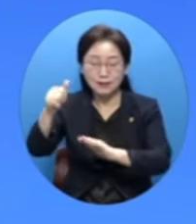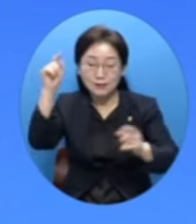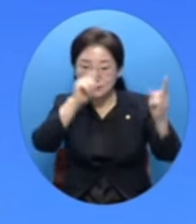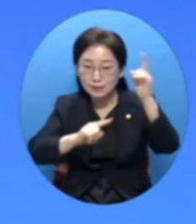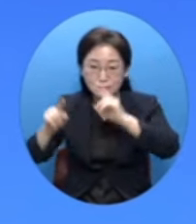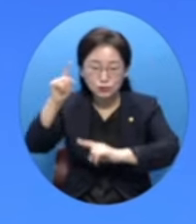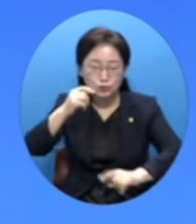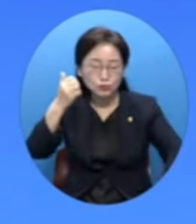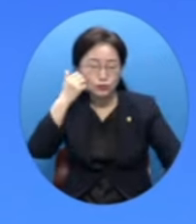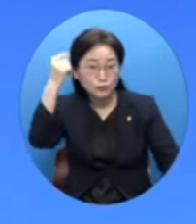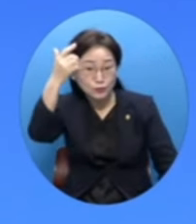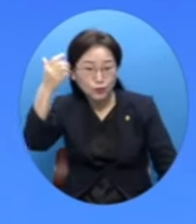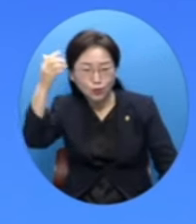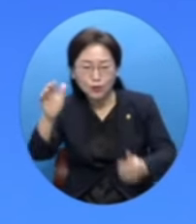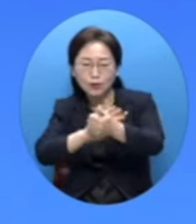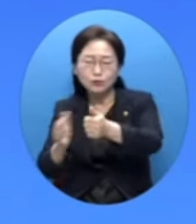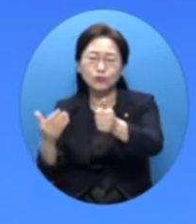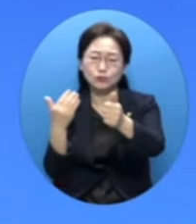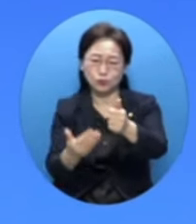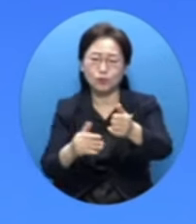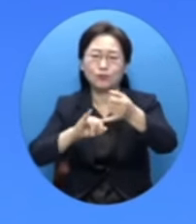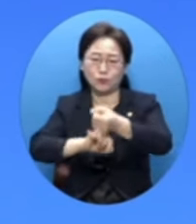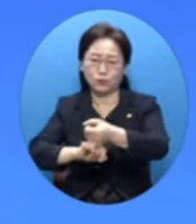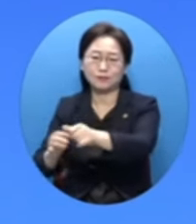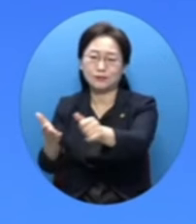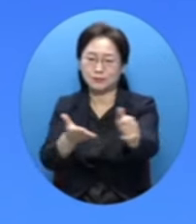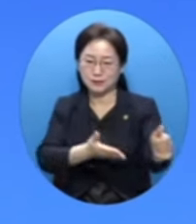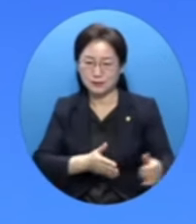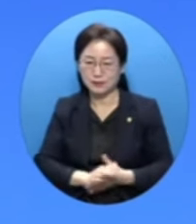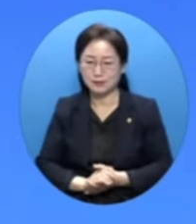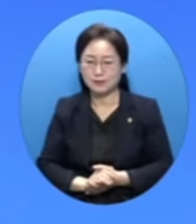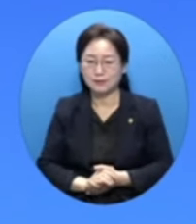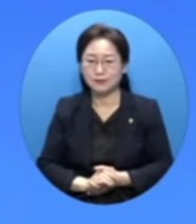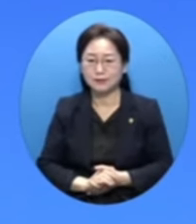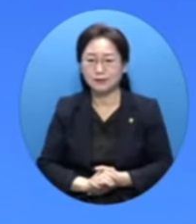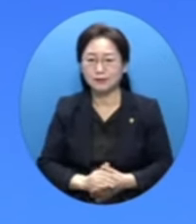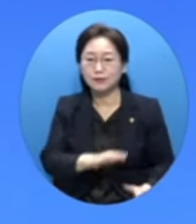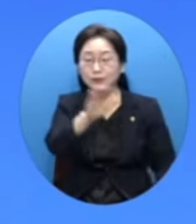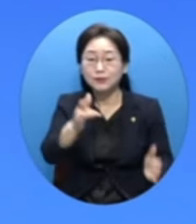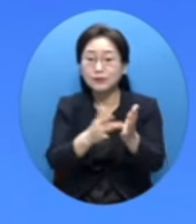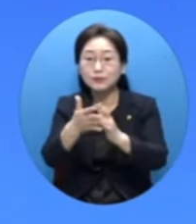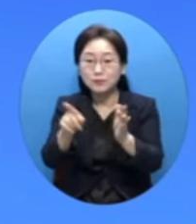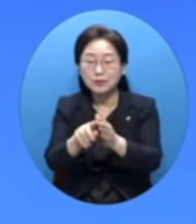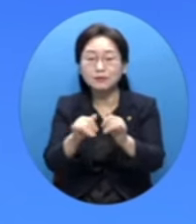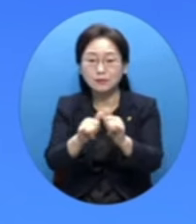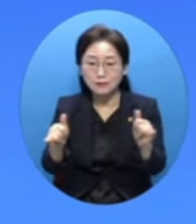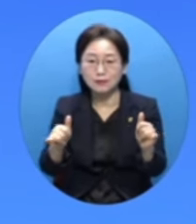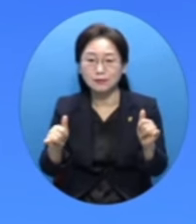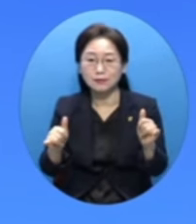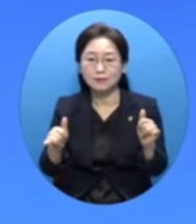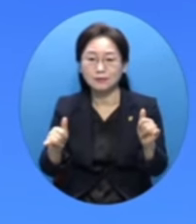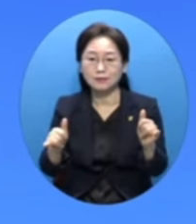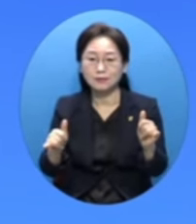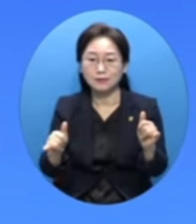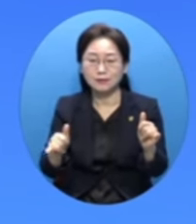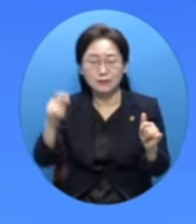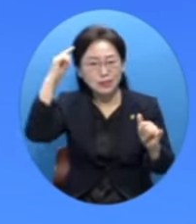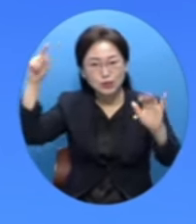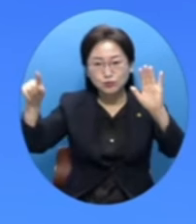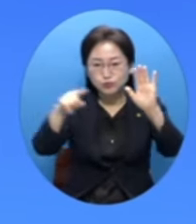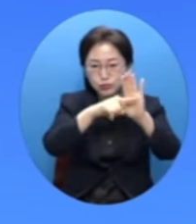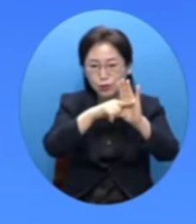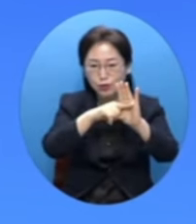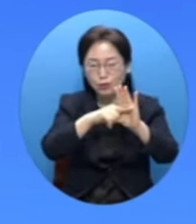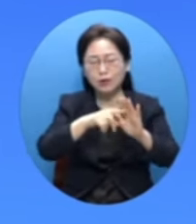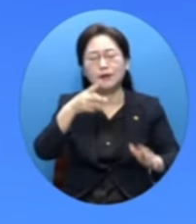영혼들을 치료하는 하나님의 사람들이 되어야 할 것입니다. 우리 그리스도들이 이 부정의 코드를